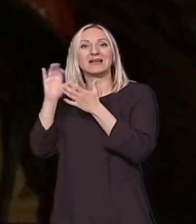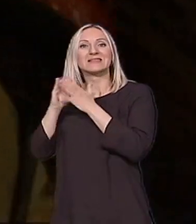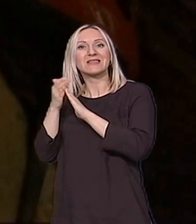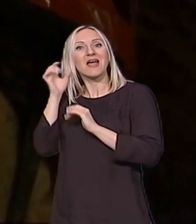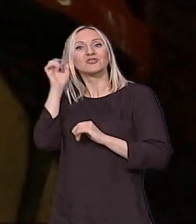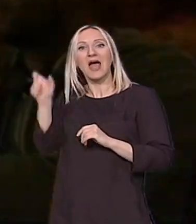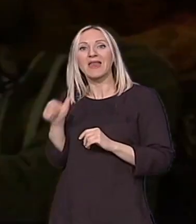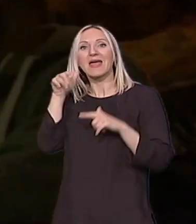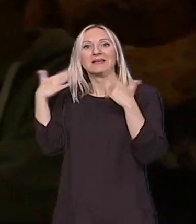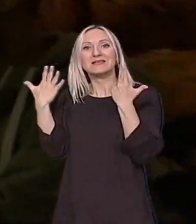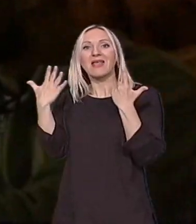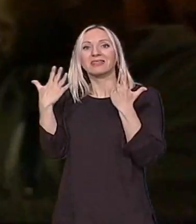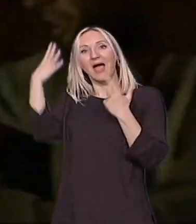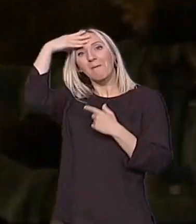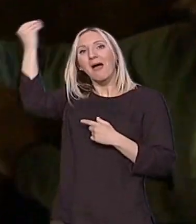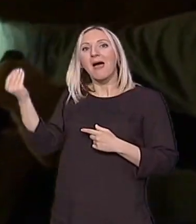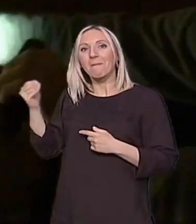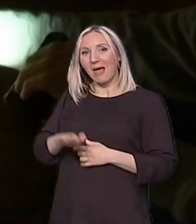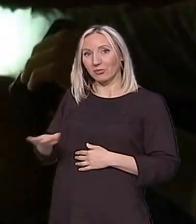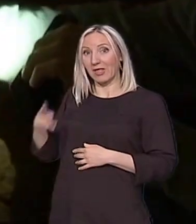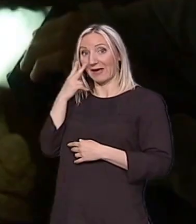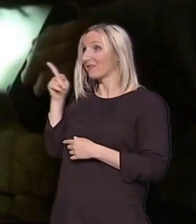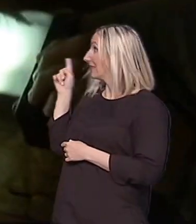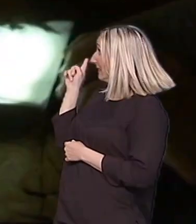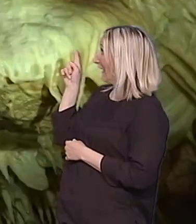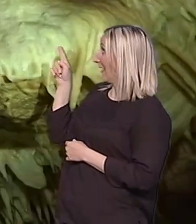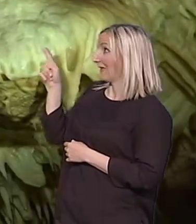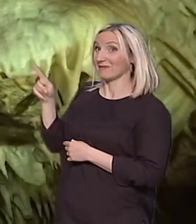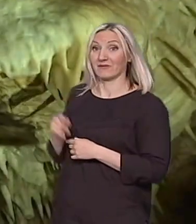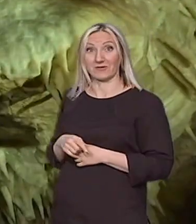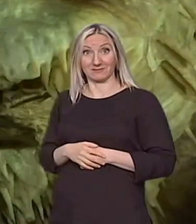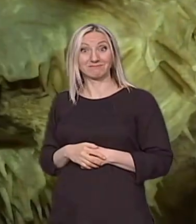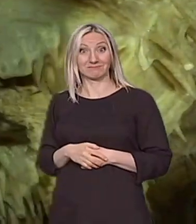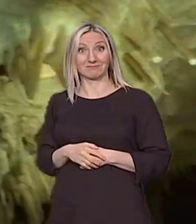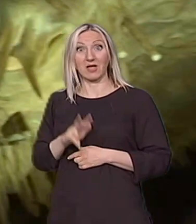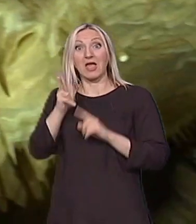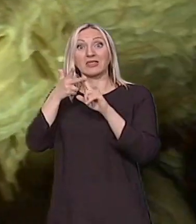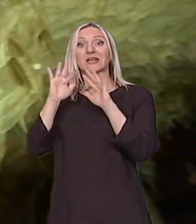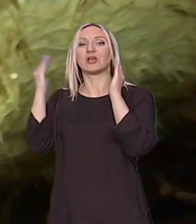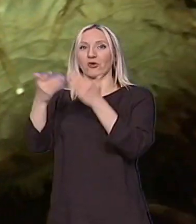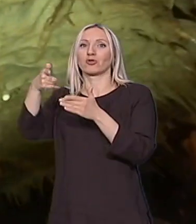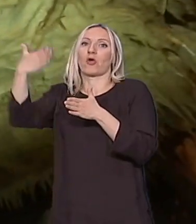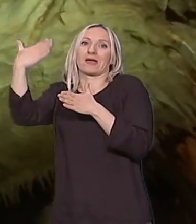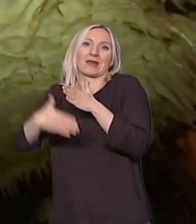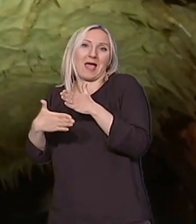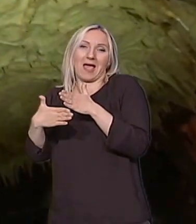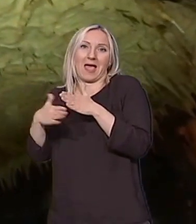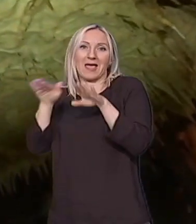ovde stalagmitu. Evo vidite ovde Snežana i sedam patuljaka. U trećoj dvorani je bio i kraj pećinske